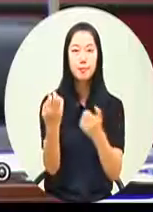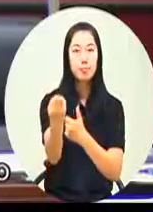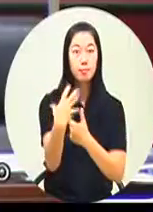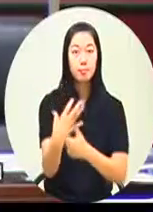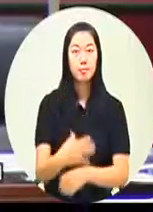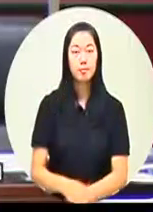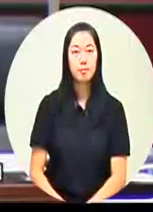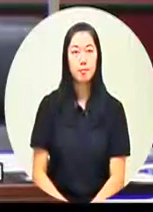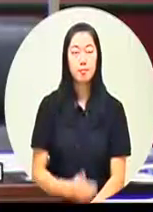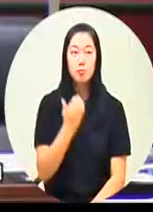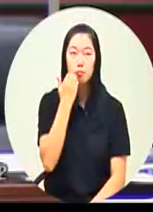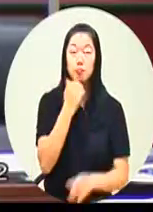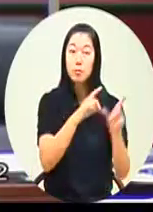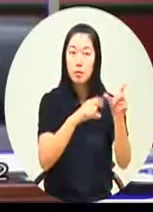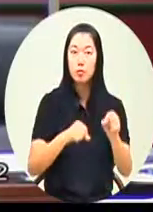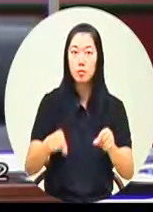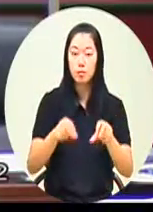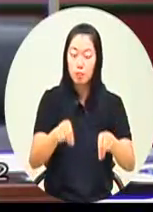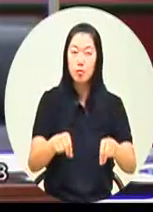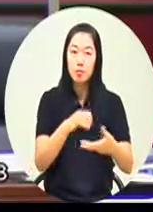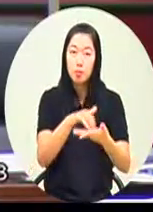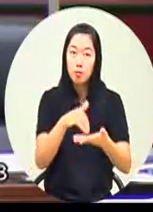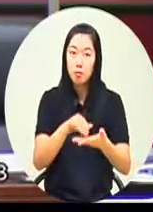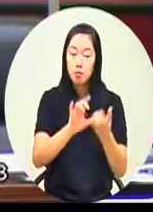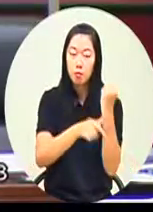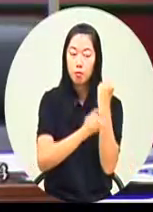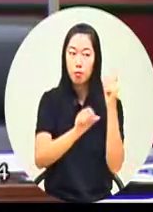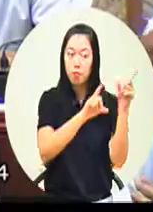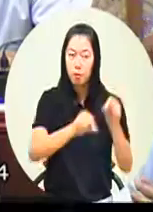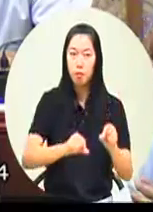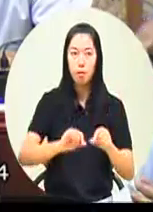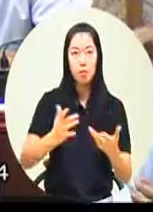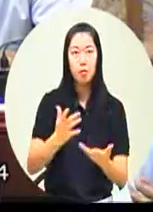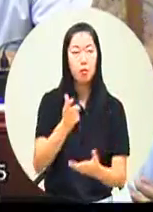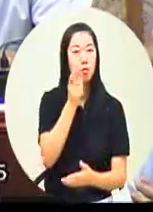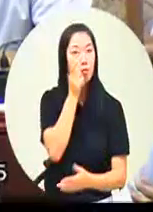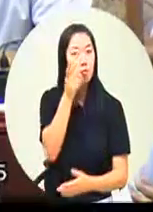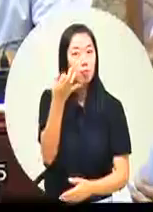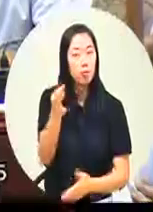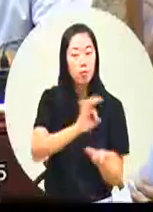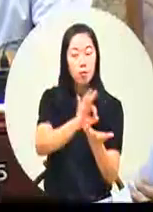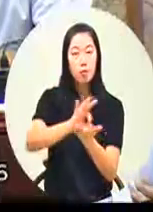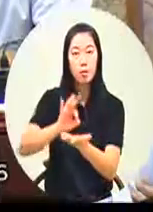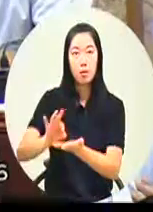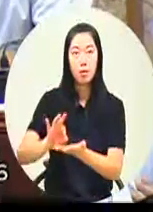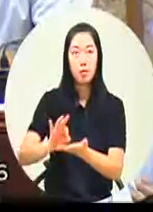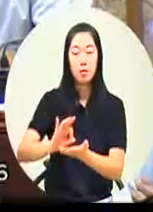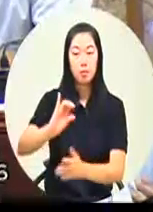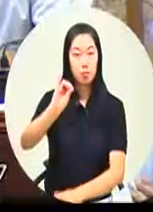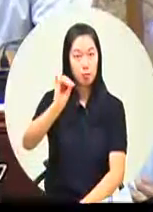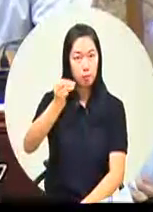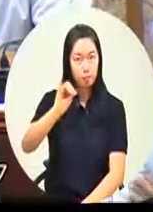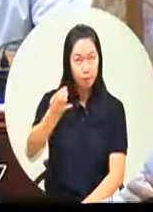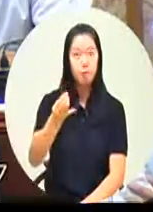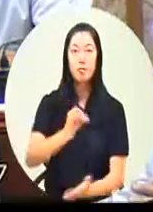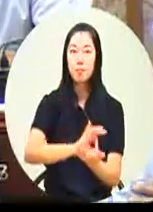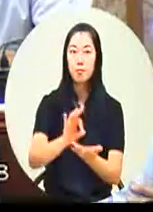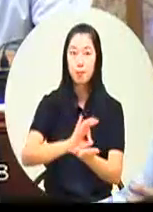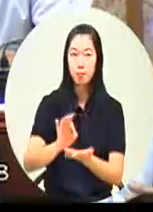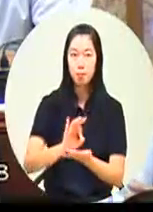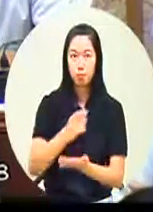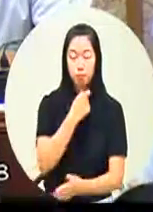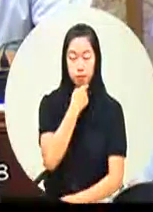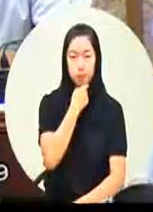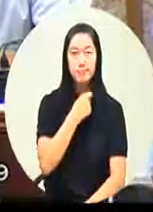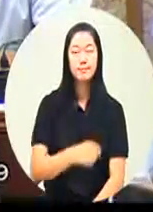如果依照那个合约计算的话，我们一个月大概要支出的部分是大概要1000万。 每个月要支